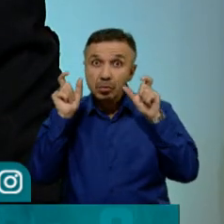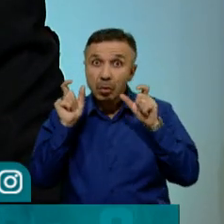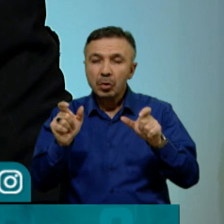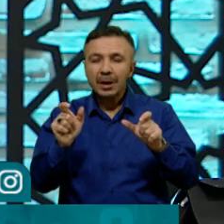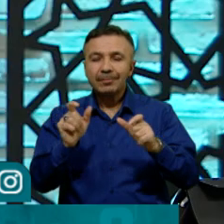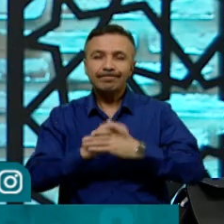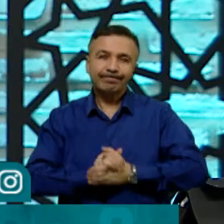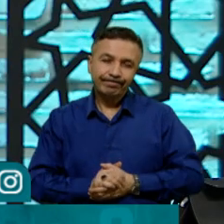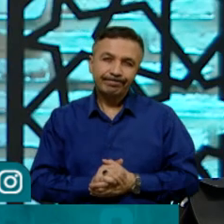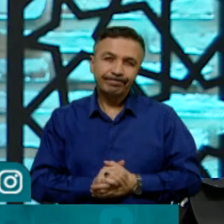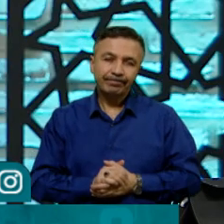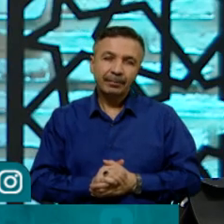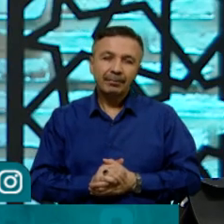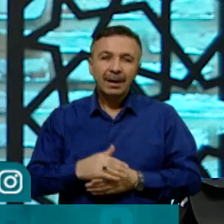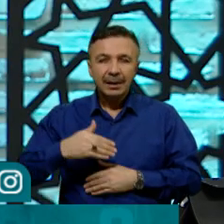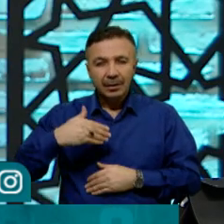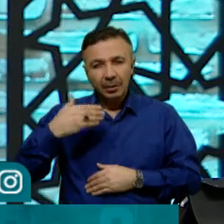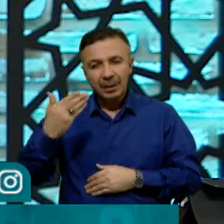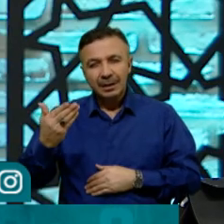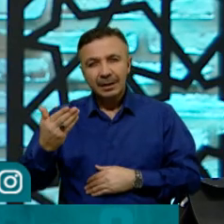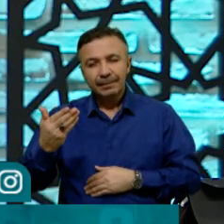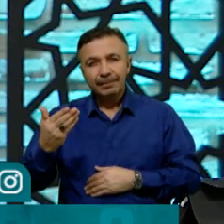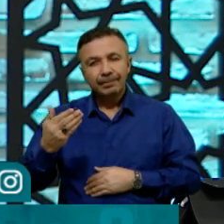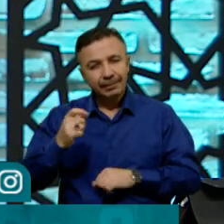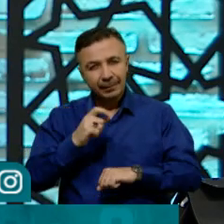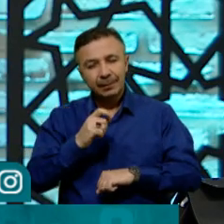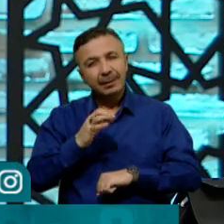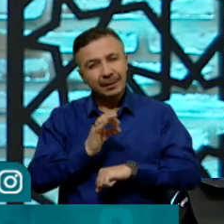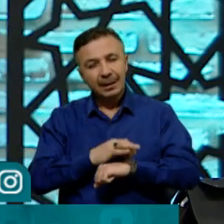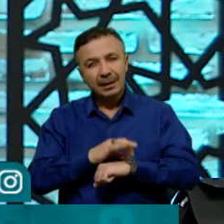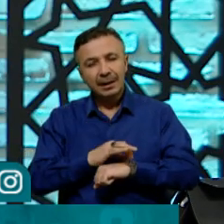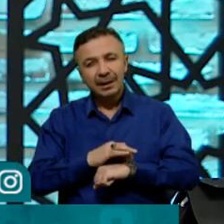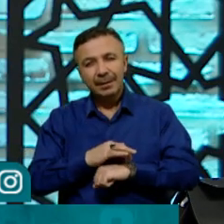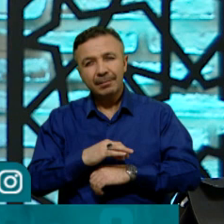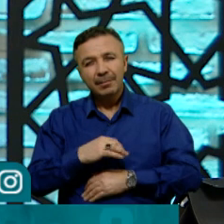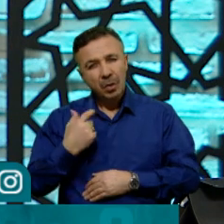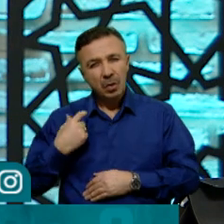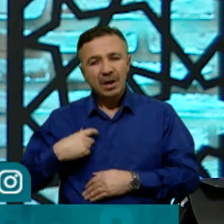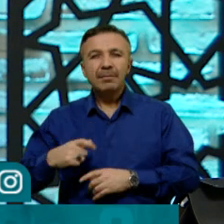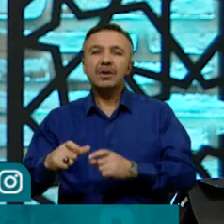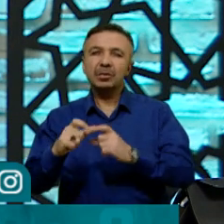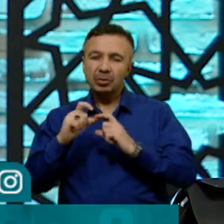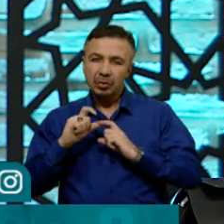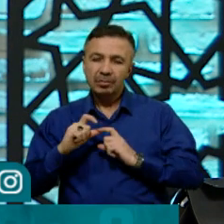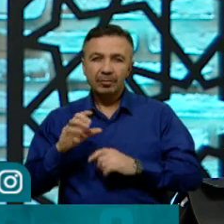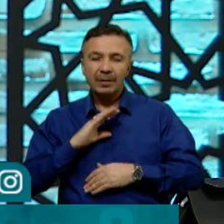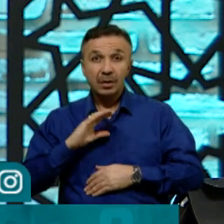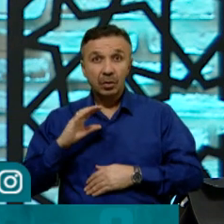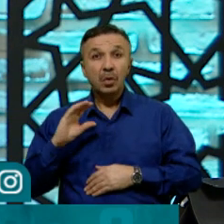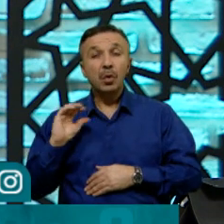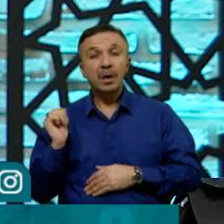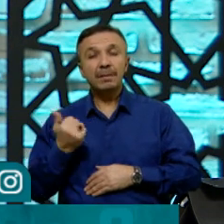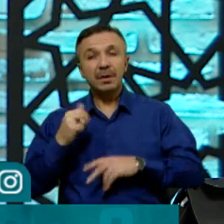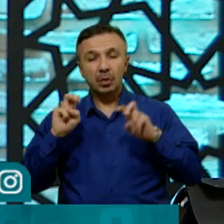Eyvallah belki ilerleyen dakikalarda bu söylediğimiz şeyler alakalı benim şahsi bir sorun olabilir hocam Çünkü çok önemli bir konu